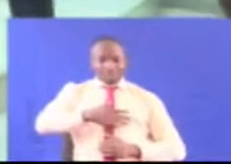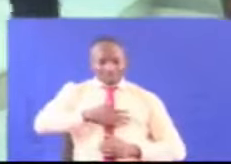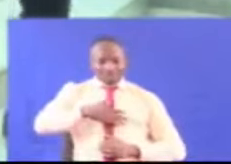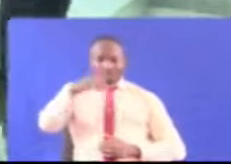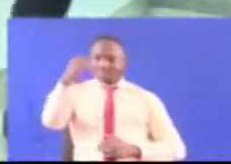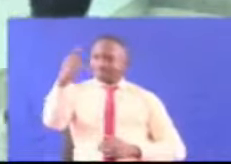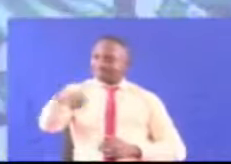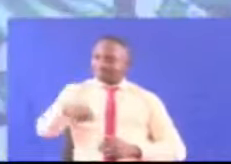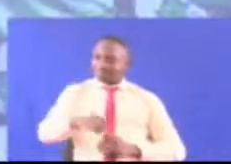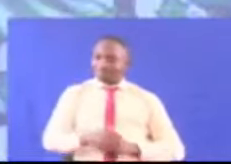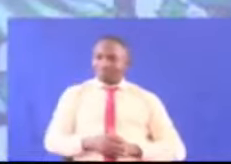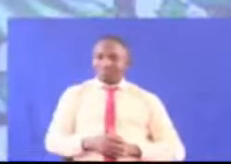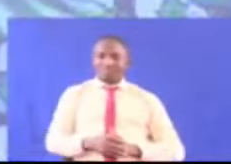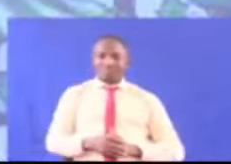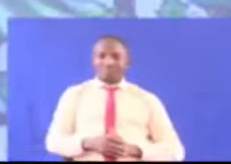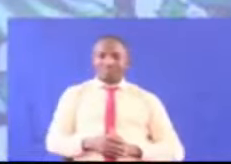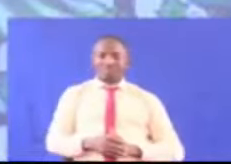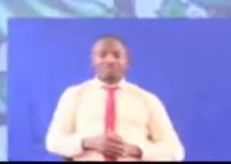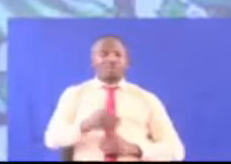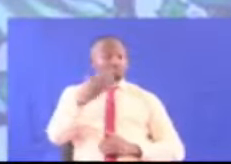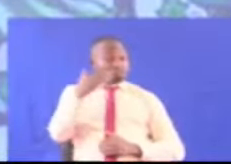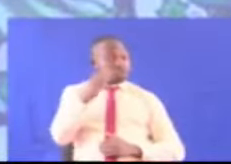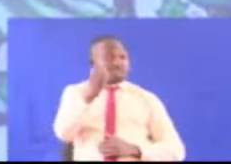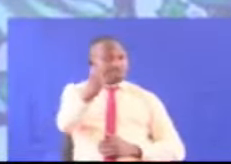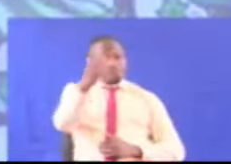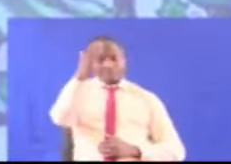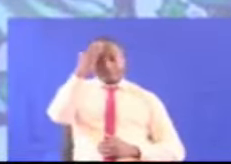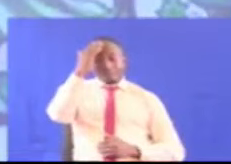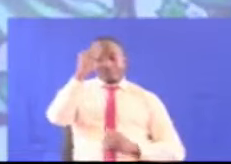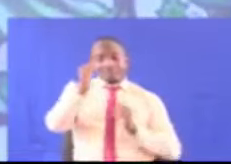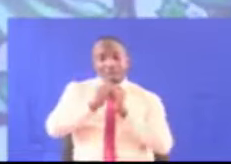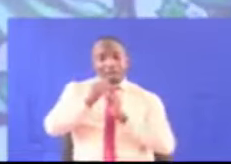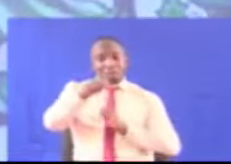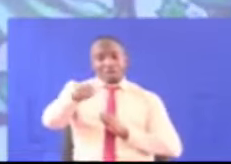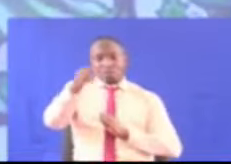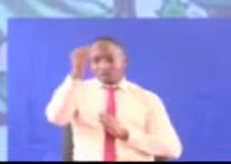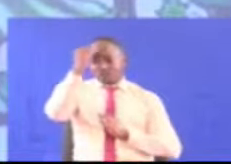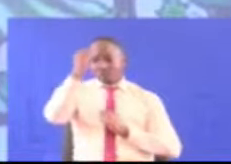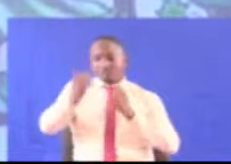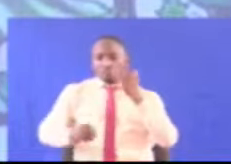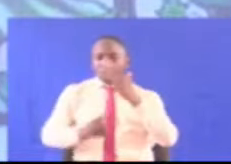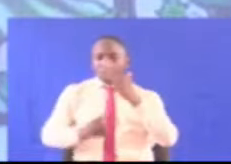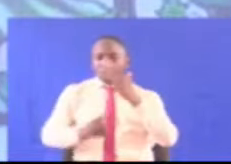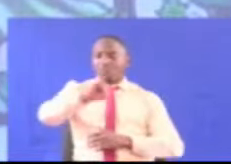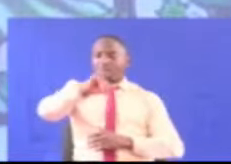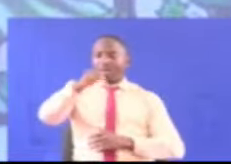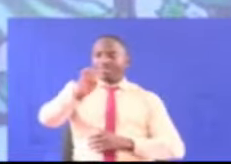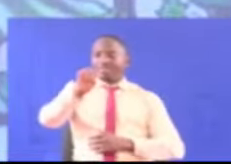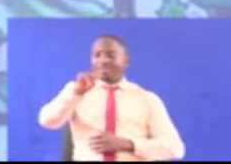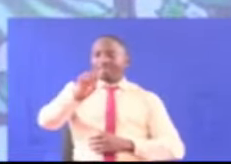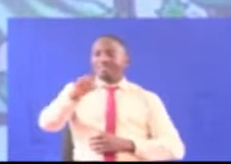Asanteni sana. Muhimu, unajua mambo haya najifunza kutoka kwa Mheshimiwa Jenista jamani.